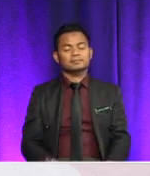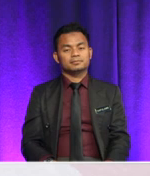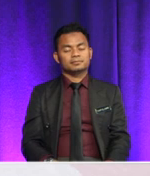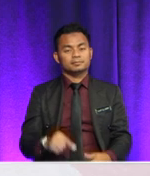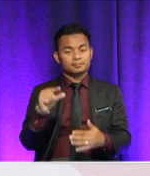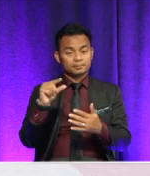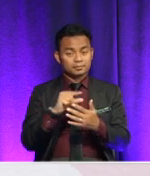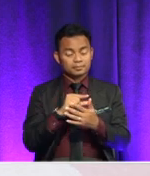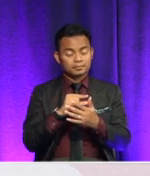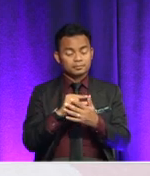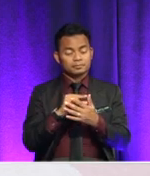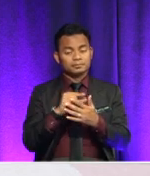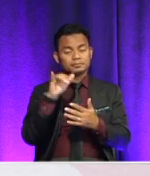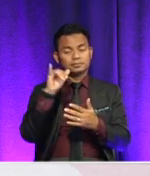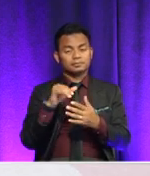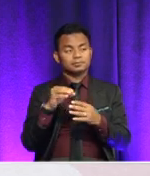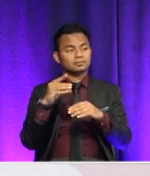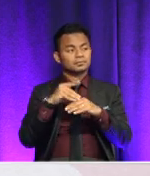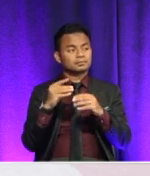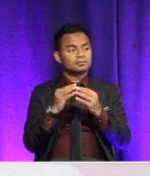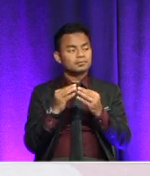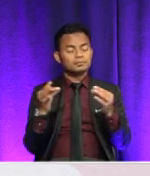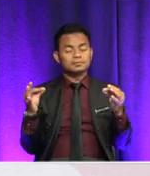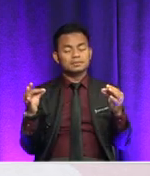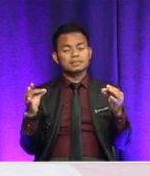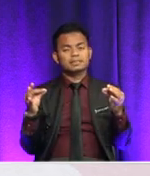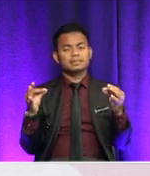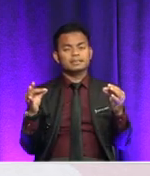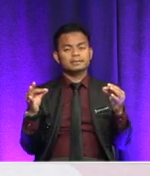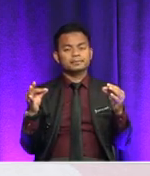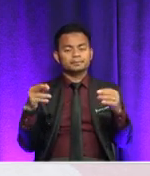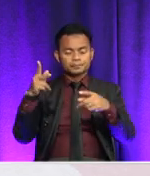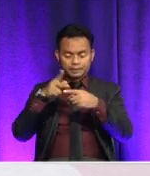landasan kereta api merupakan inovasi sahabat